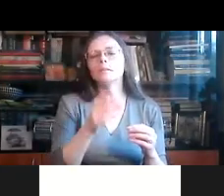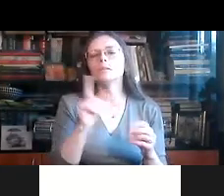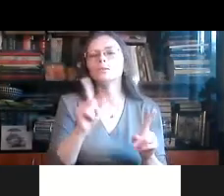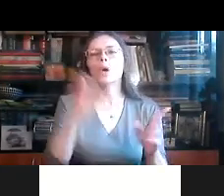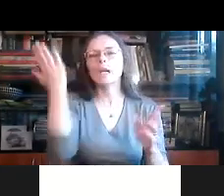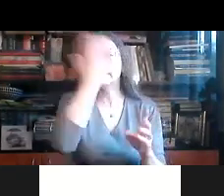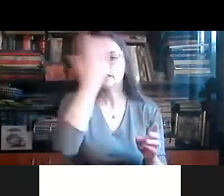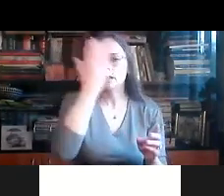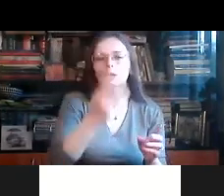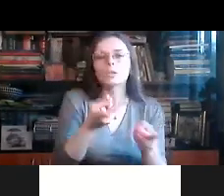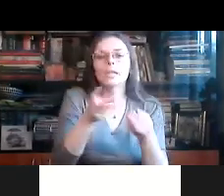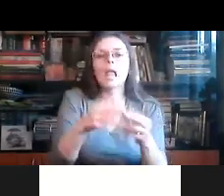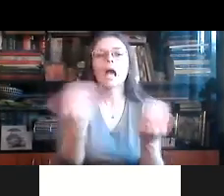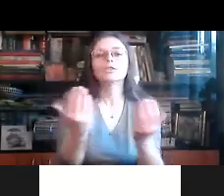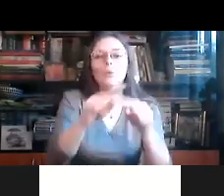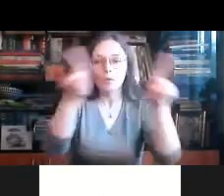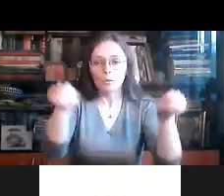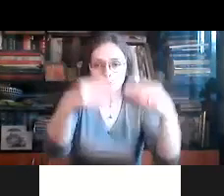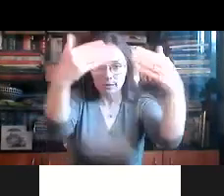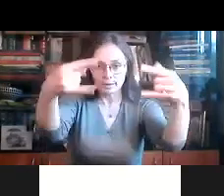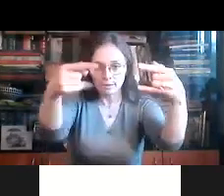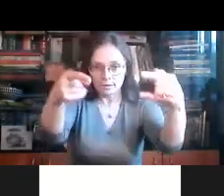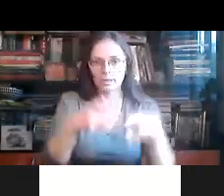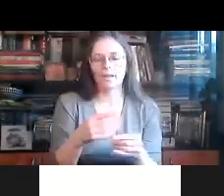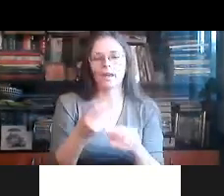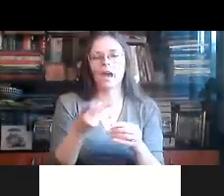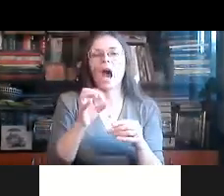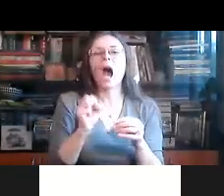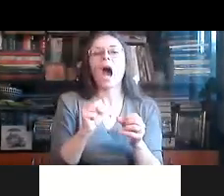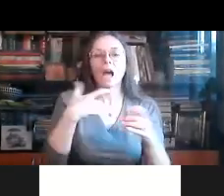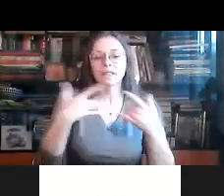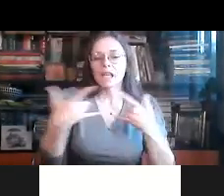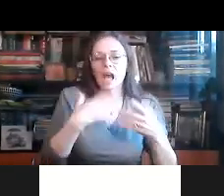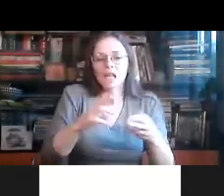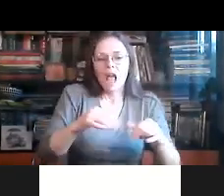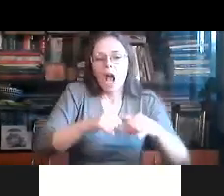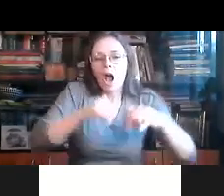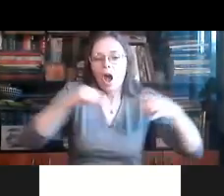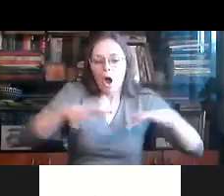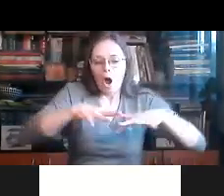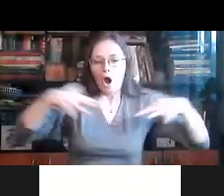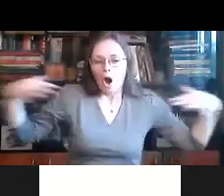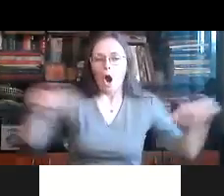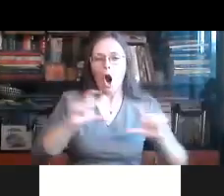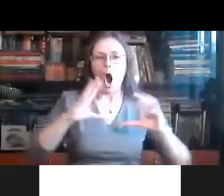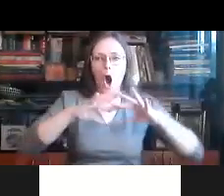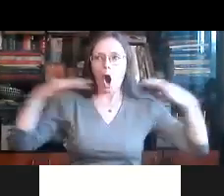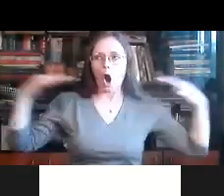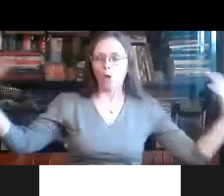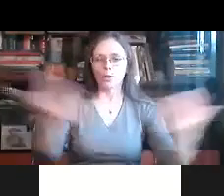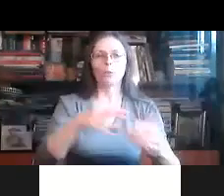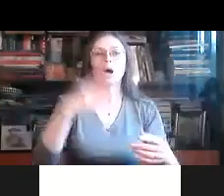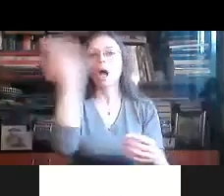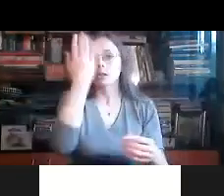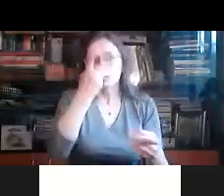этого плоского, а не для объемного, как мы в театре работаем. Совершенно верно, но для того, чтобы создать это